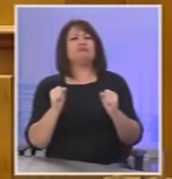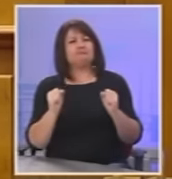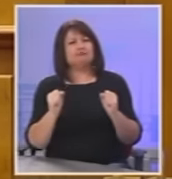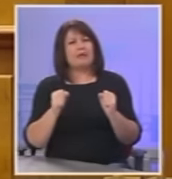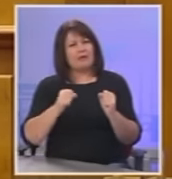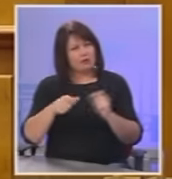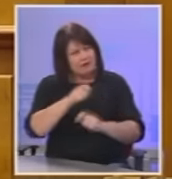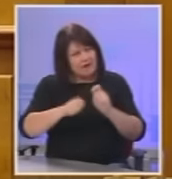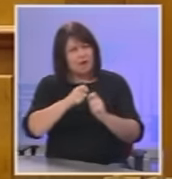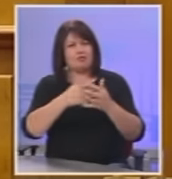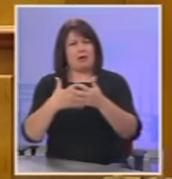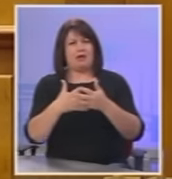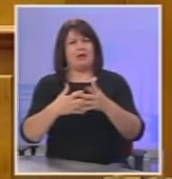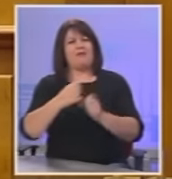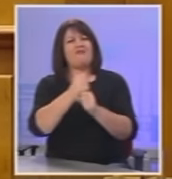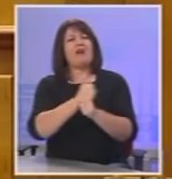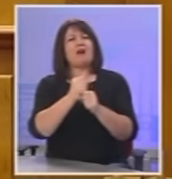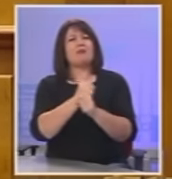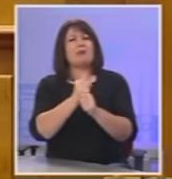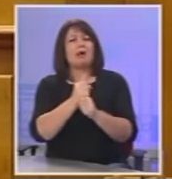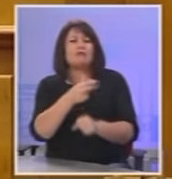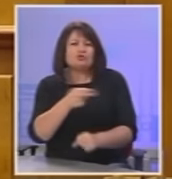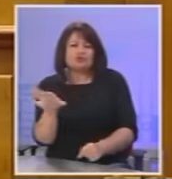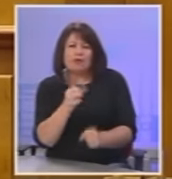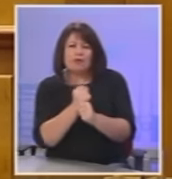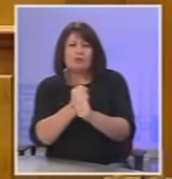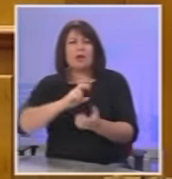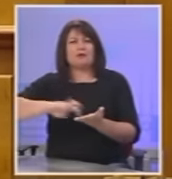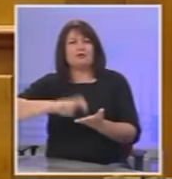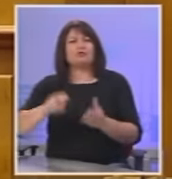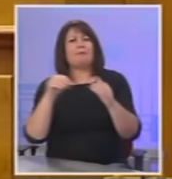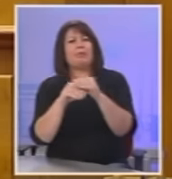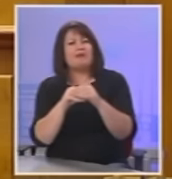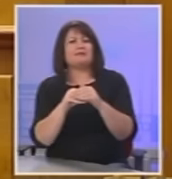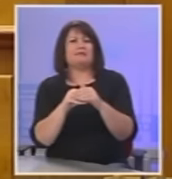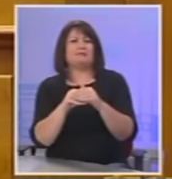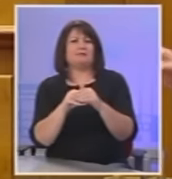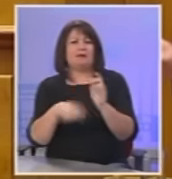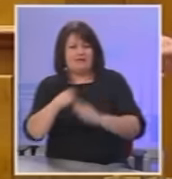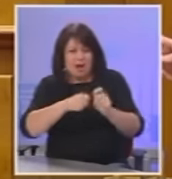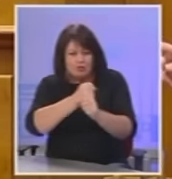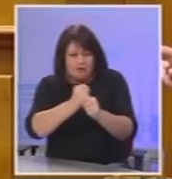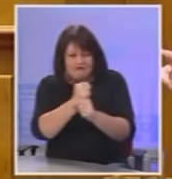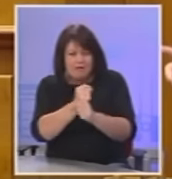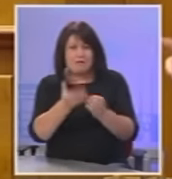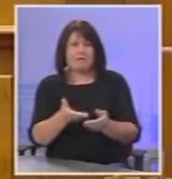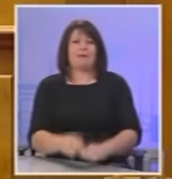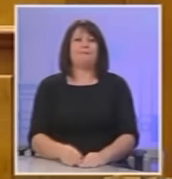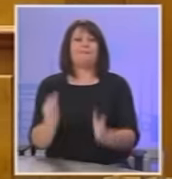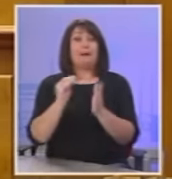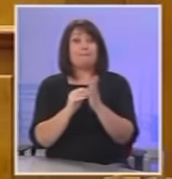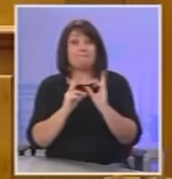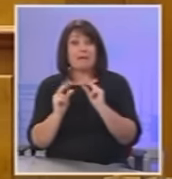στην Ελλάδα. Γιατί αυτό σημαίνει απασχόληση, εισφορές, επενδύσεις στη χώρα. Να συζητήσετε λοιπόν ξανά